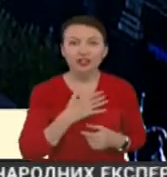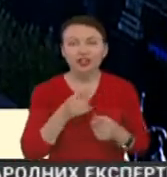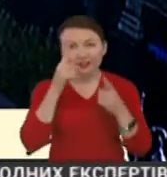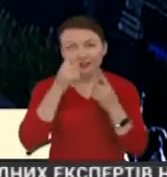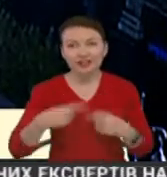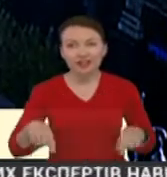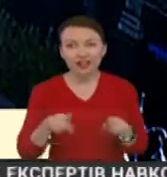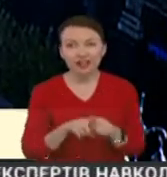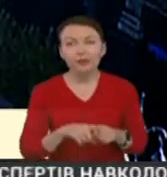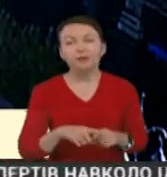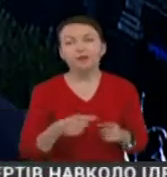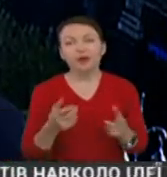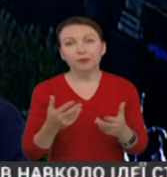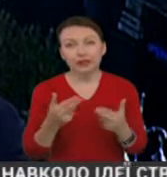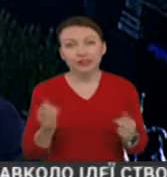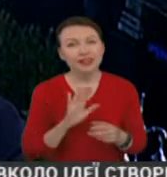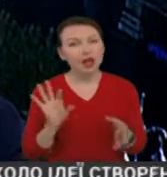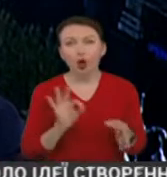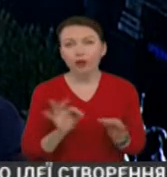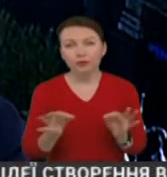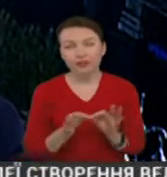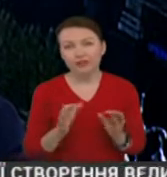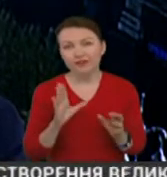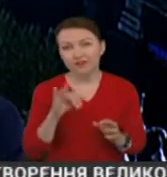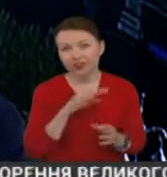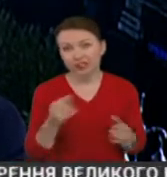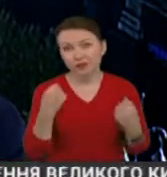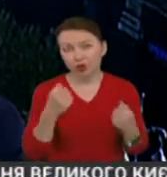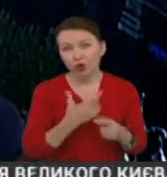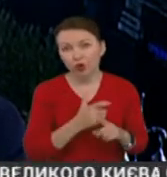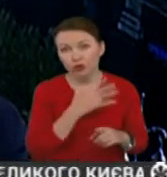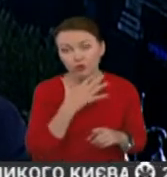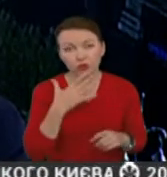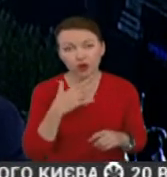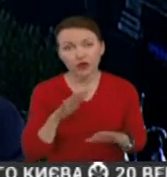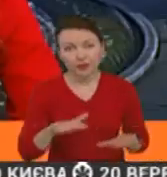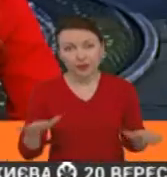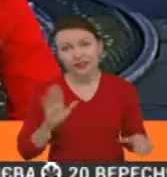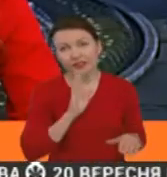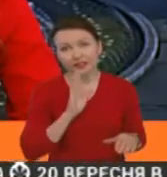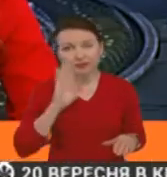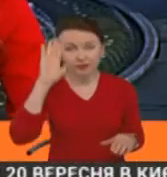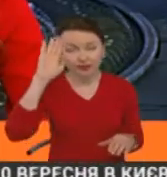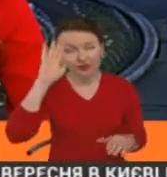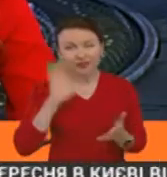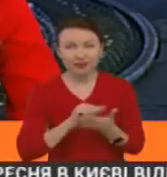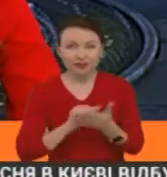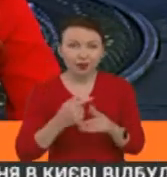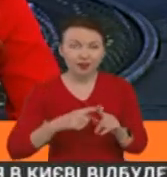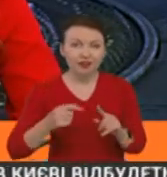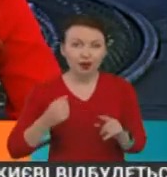как неолимпийский вид спорта. Поэтому очень много ребят и девушек занимаются этим видом боевого